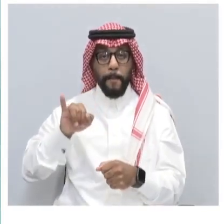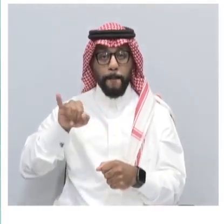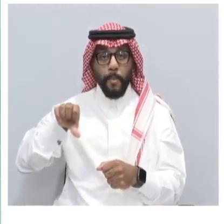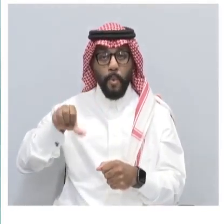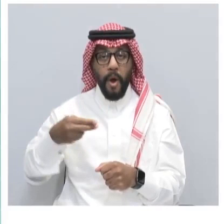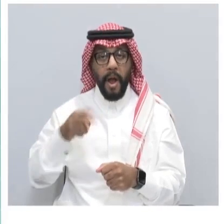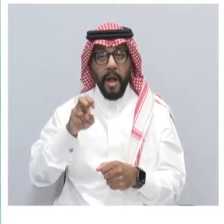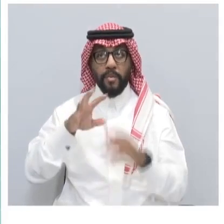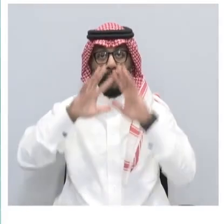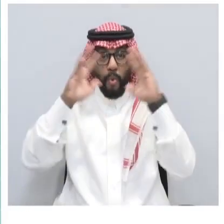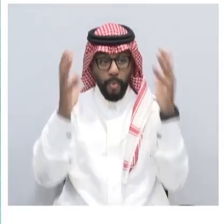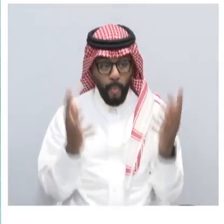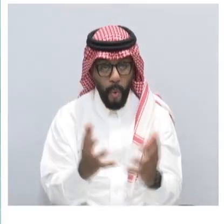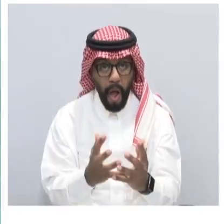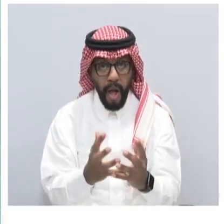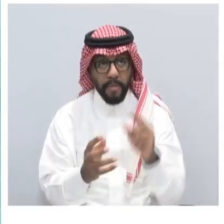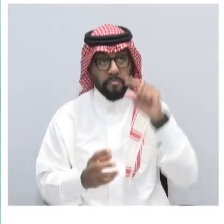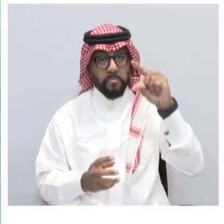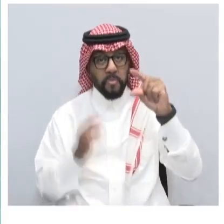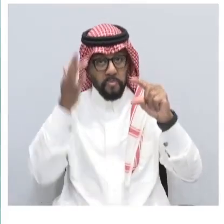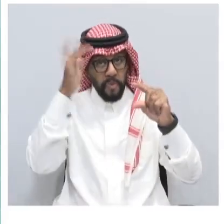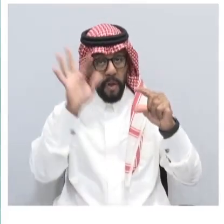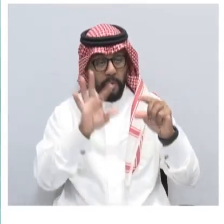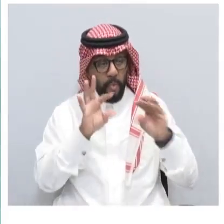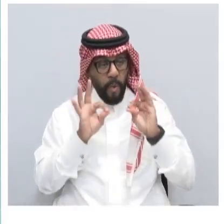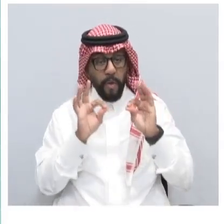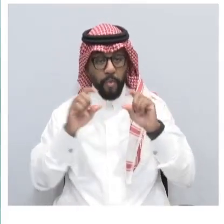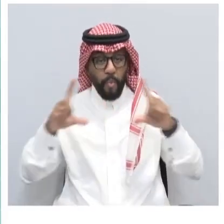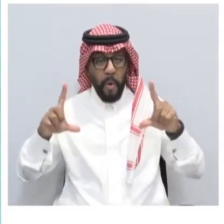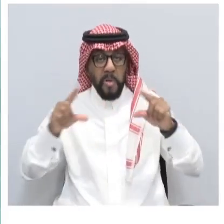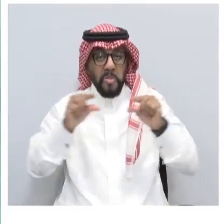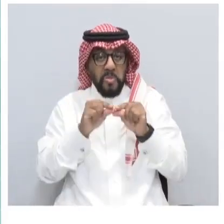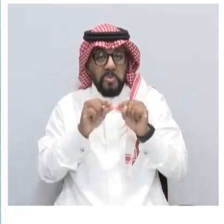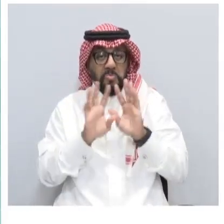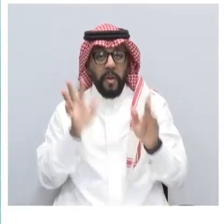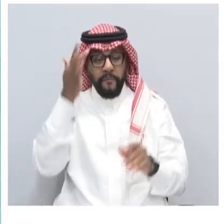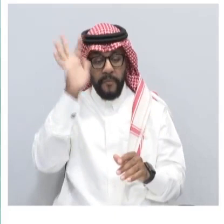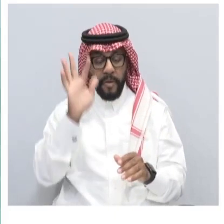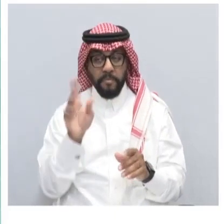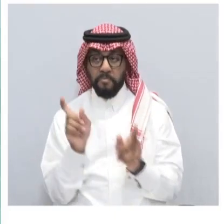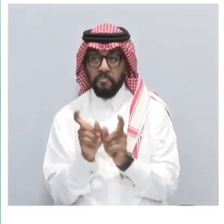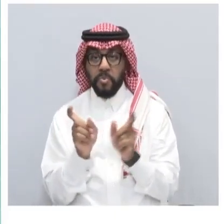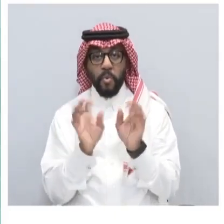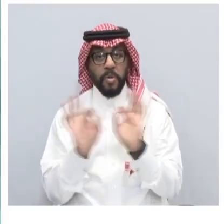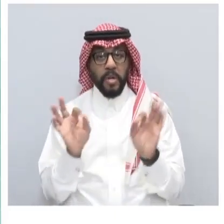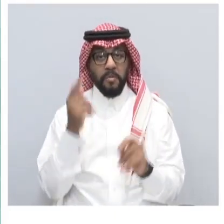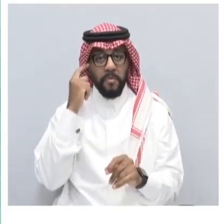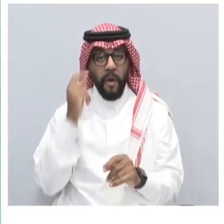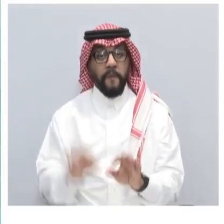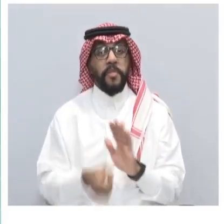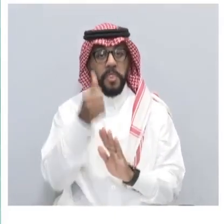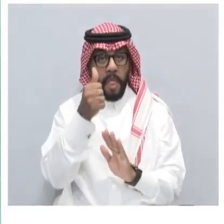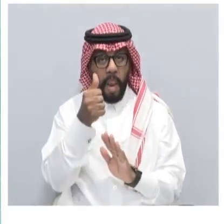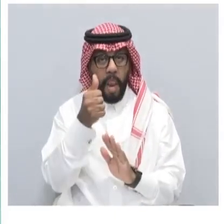هذه القائمه هنا نستطيع اختيار الحدود بشكل عادي ولكن لاختيار افضل